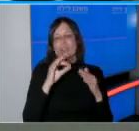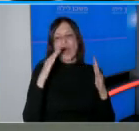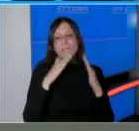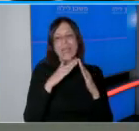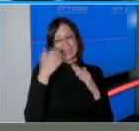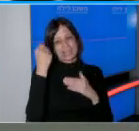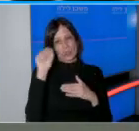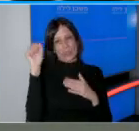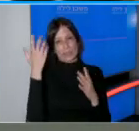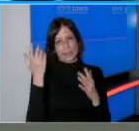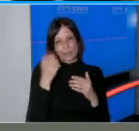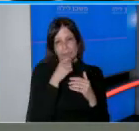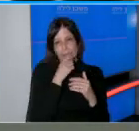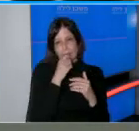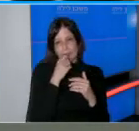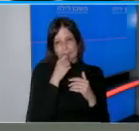הציוני.